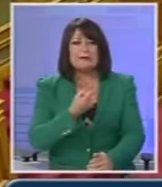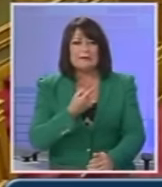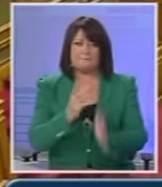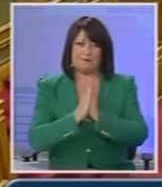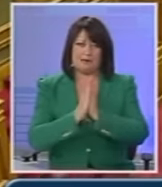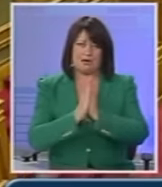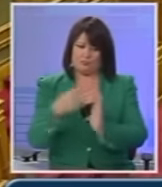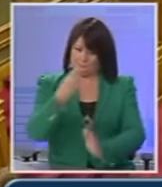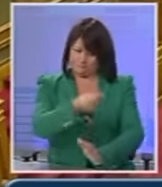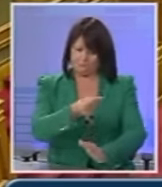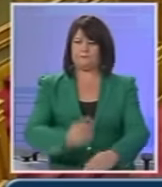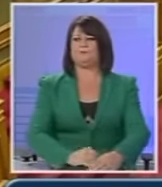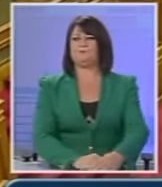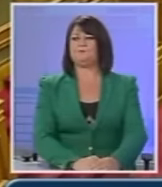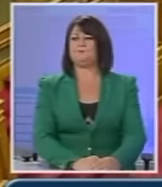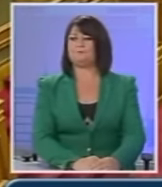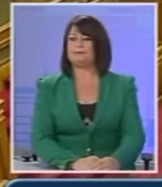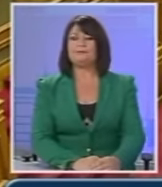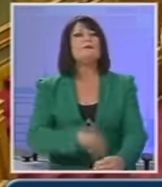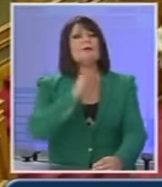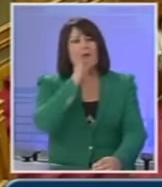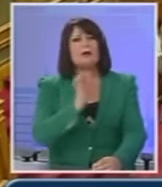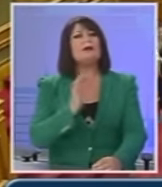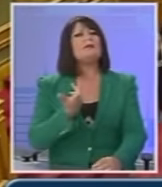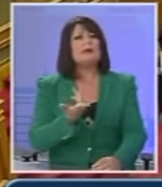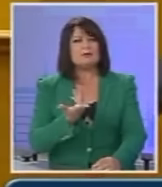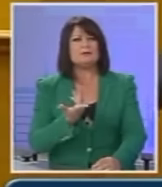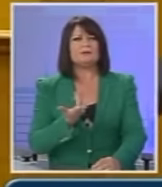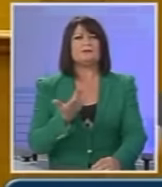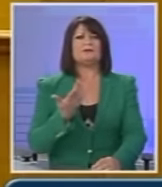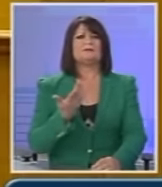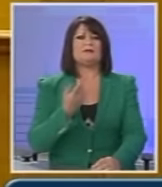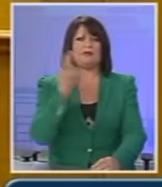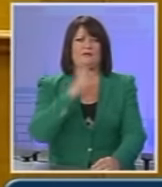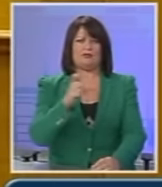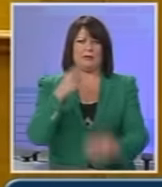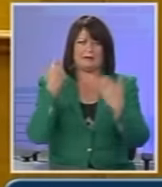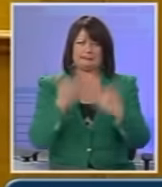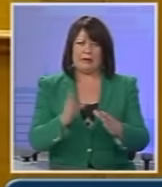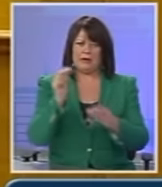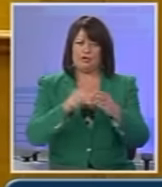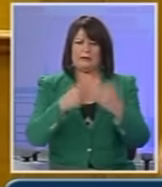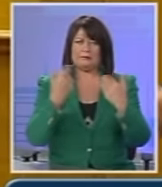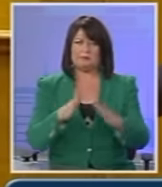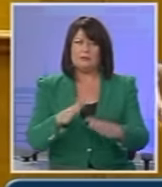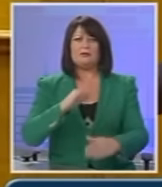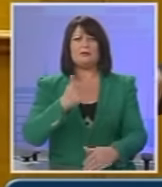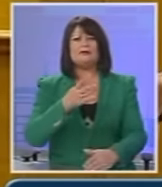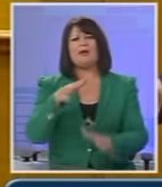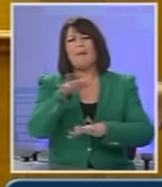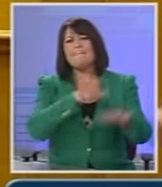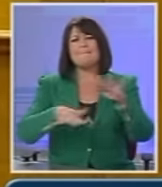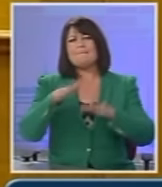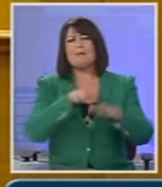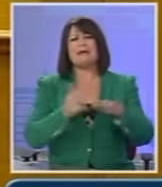για τα πρακτικά. Γιατί η αλήθεια είναι πως μόλις 15 μέρες μετά τις εκλογές, η πολιτική απάτη τελικά που